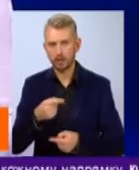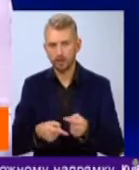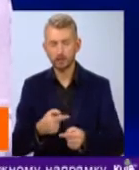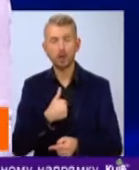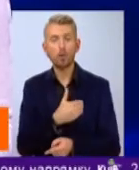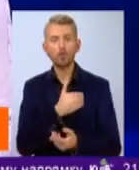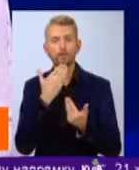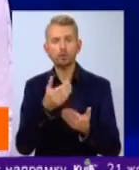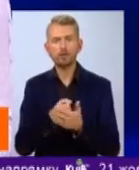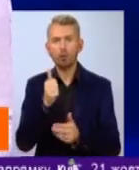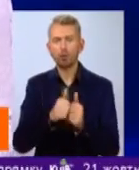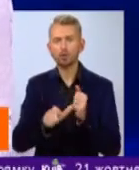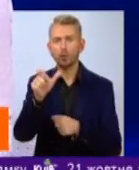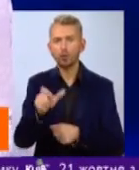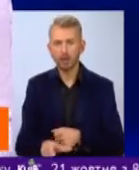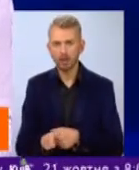хочу звернутися до кожної людини,